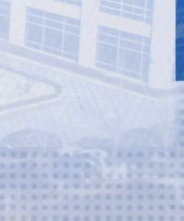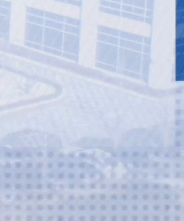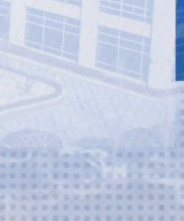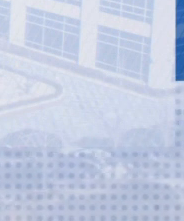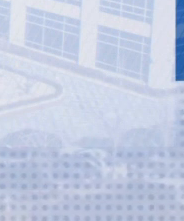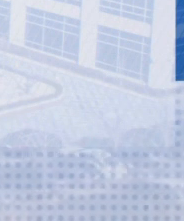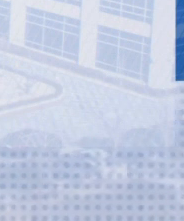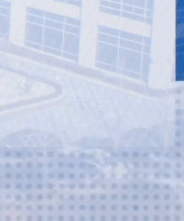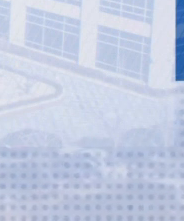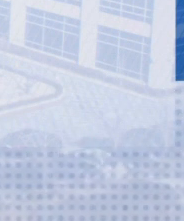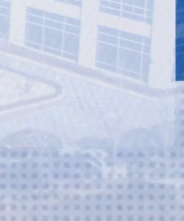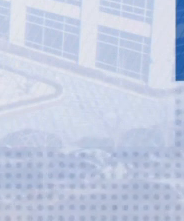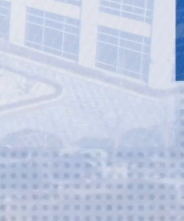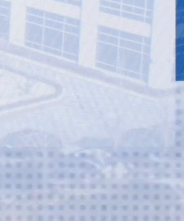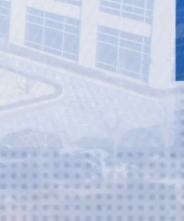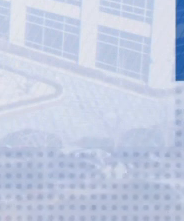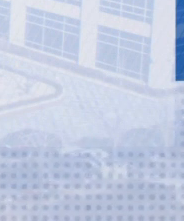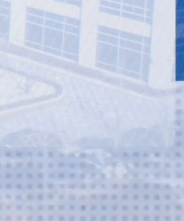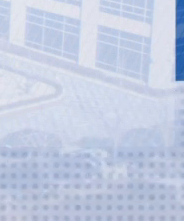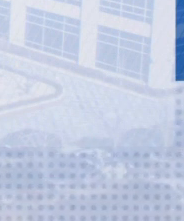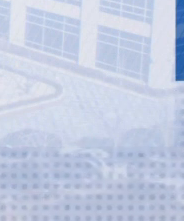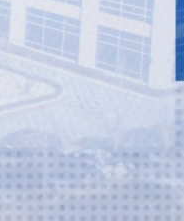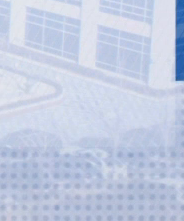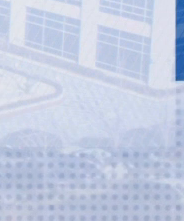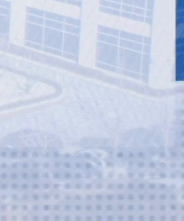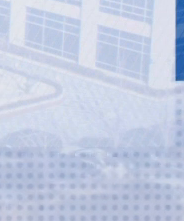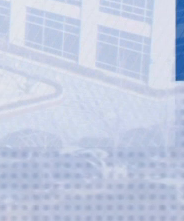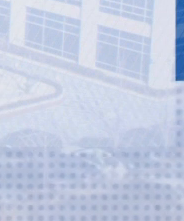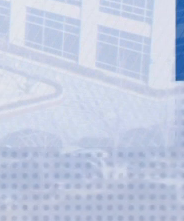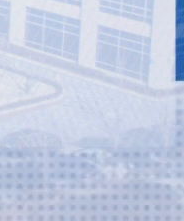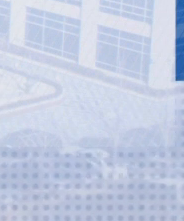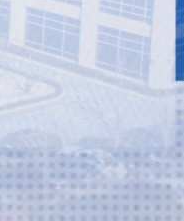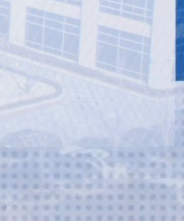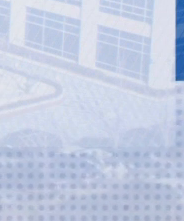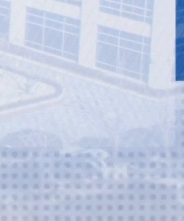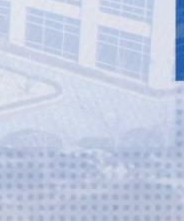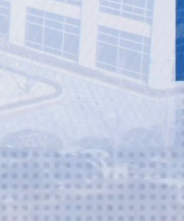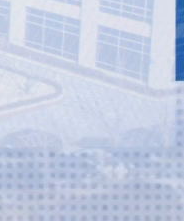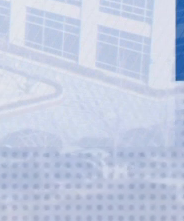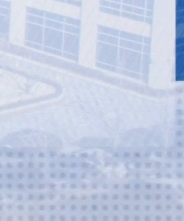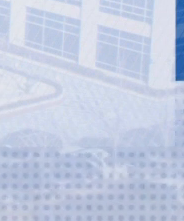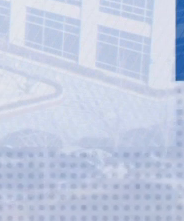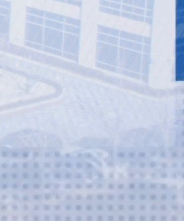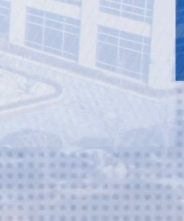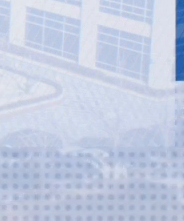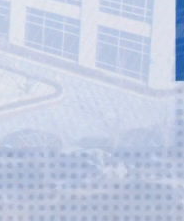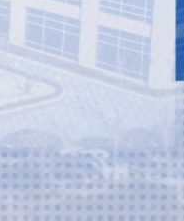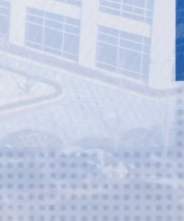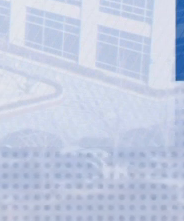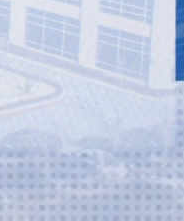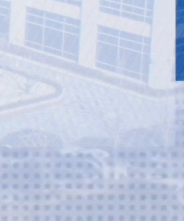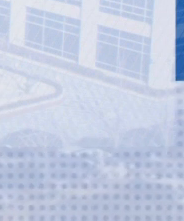경연대회와 친환경 학교 밥상 박람회가 9월 29일 엑스코에서 개최됩니다. 30개 팀의 현장 요리